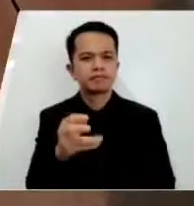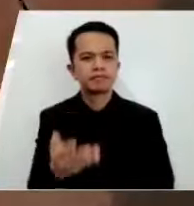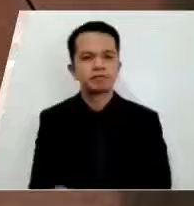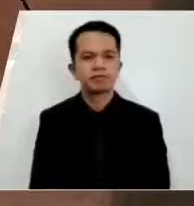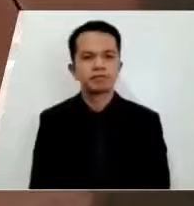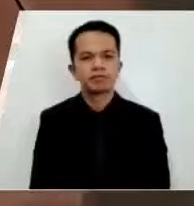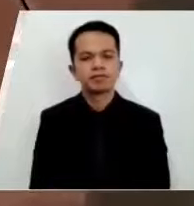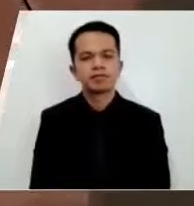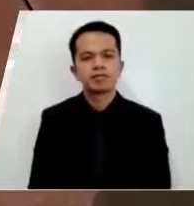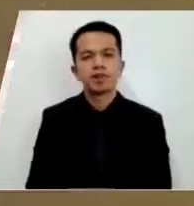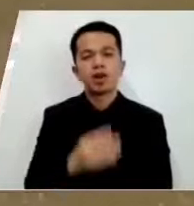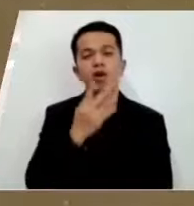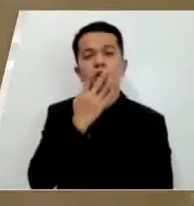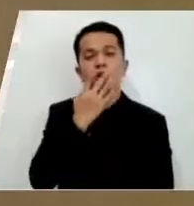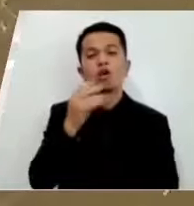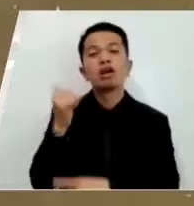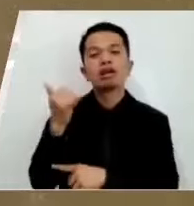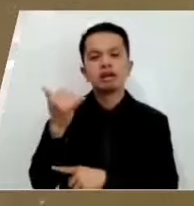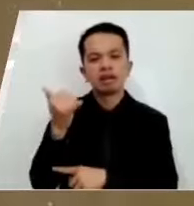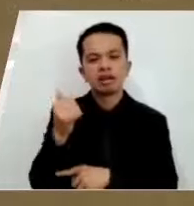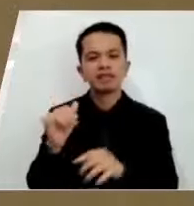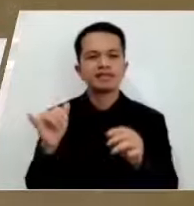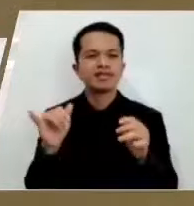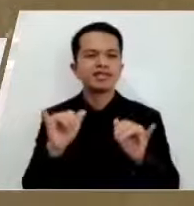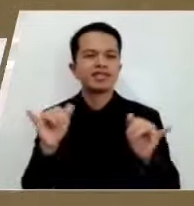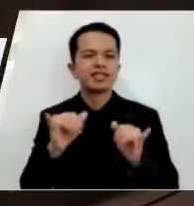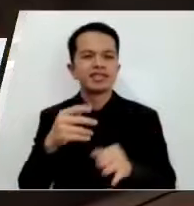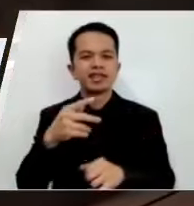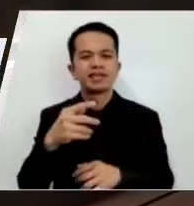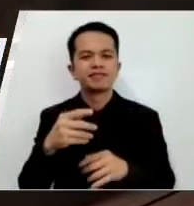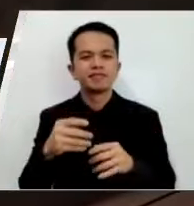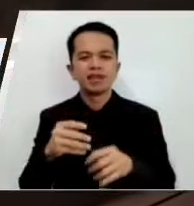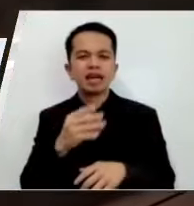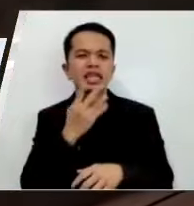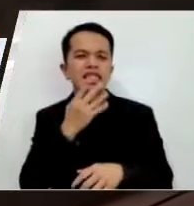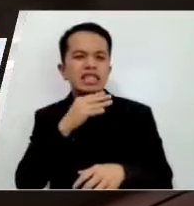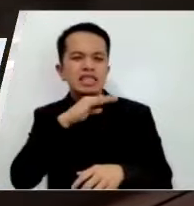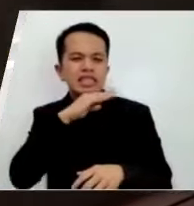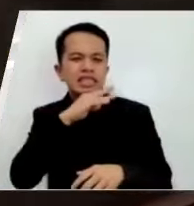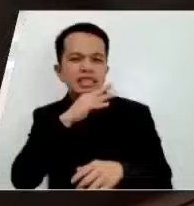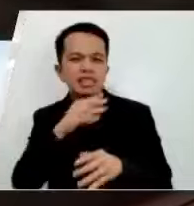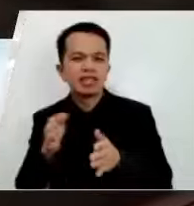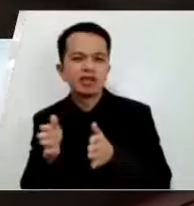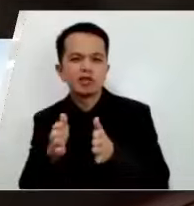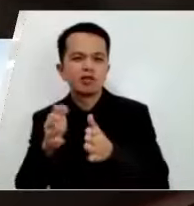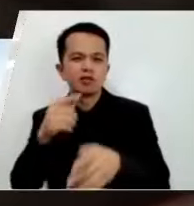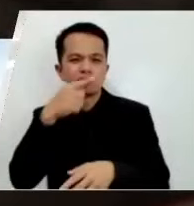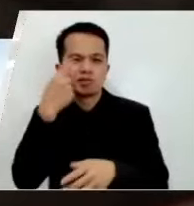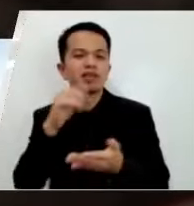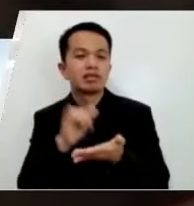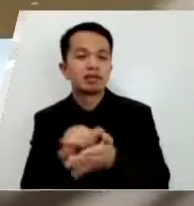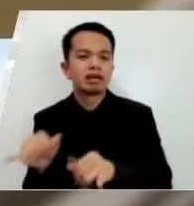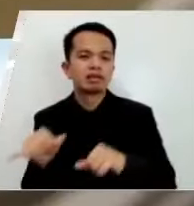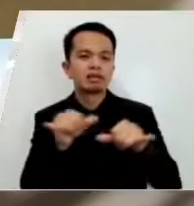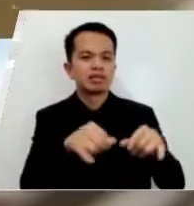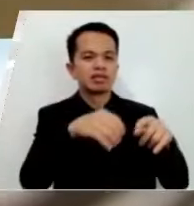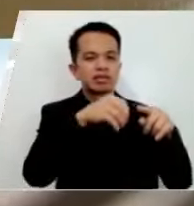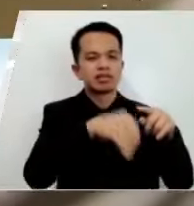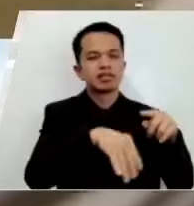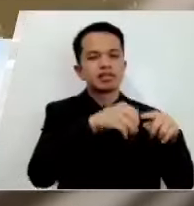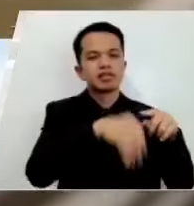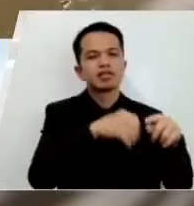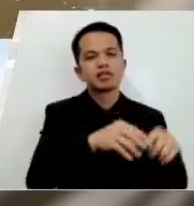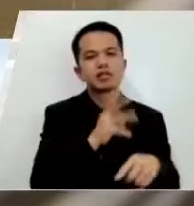Parang kami kanal na kalawang namin lupa na ano. Mag-iisang linggo ng problema ng ilang customer ng Manila Water ang madilaw